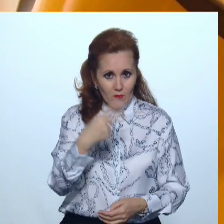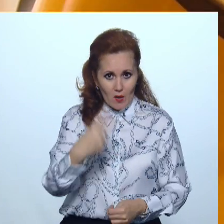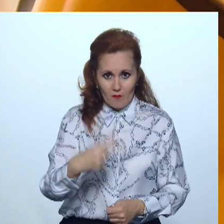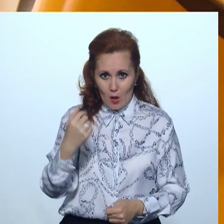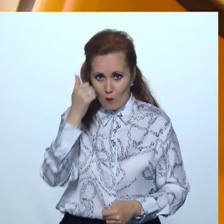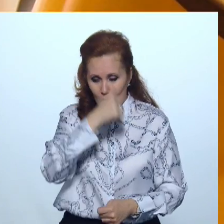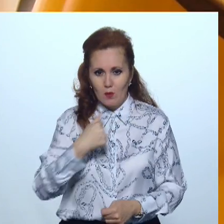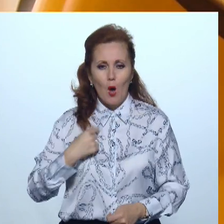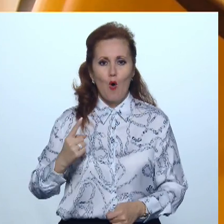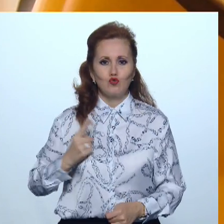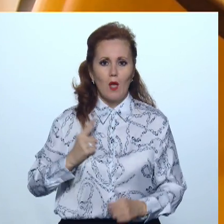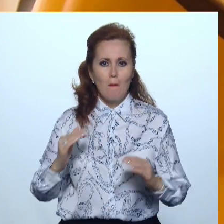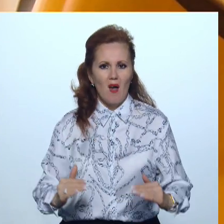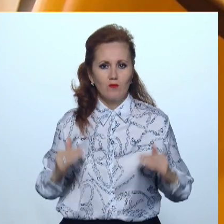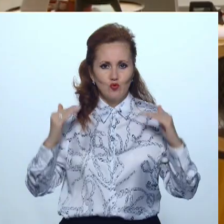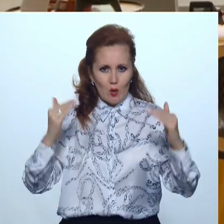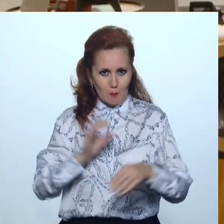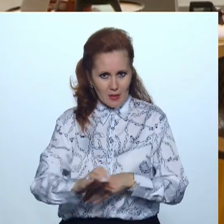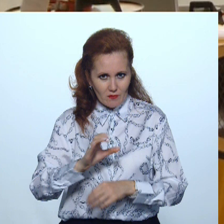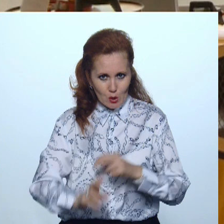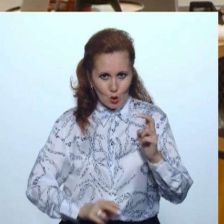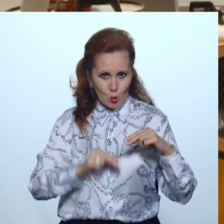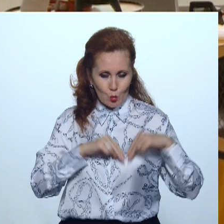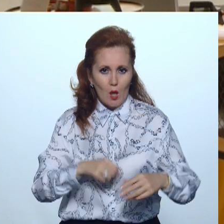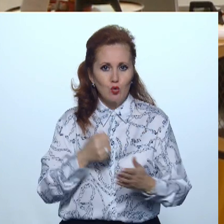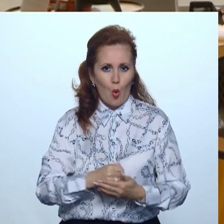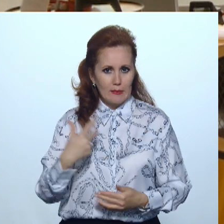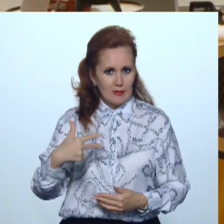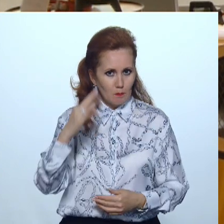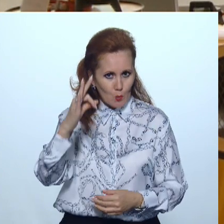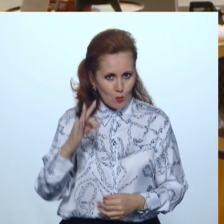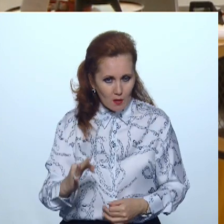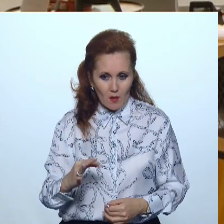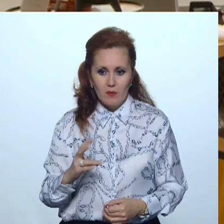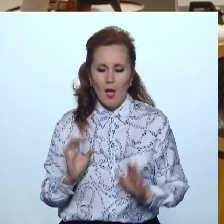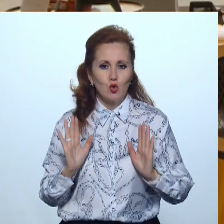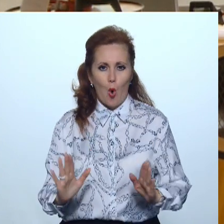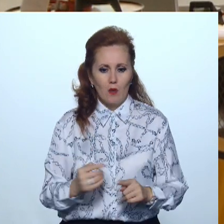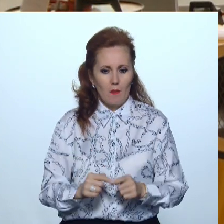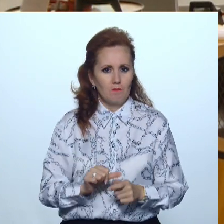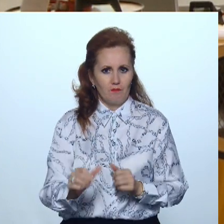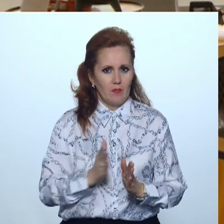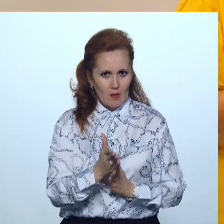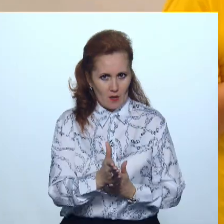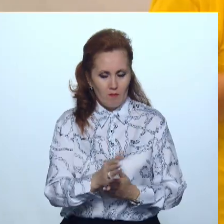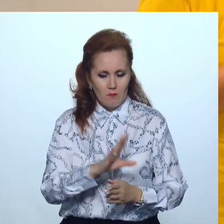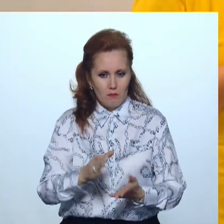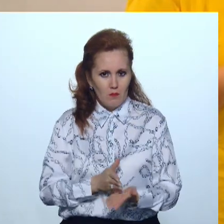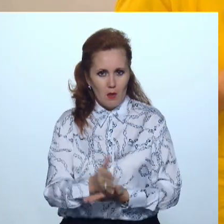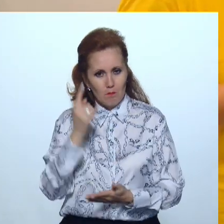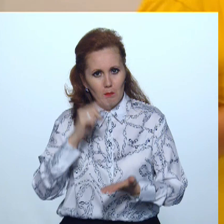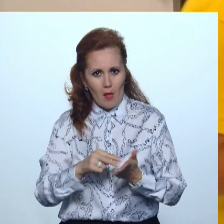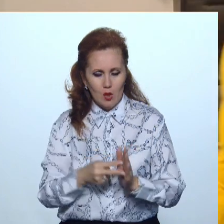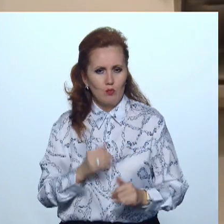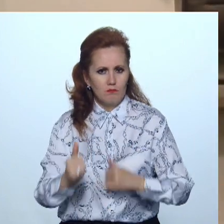ожидаем повышения производительности труда до 30%. Не только в выделенном пилотном потоке, а по предприятию в целом. Точно так